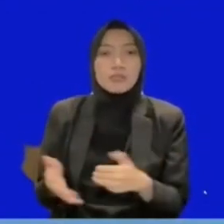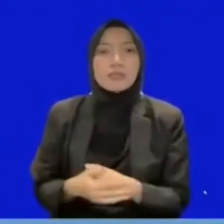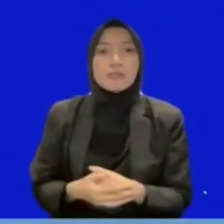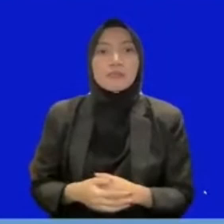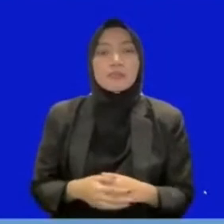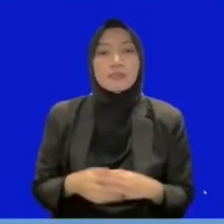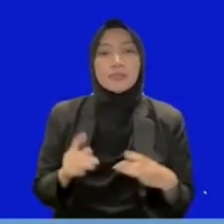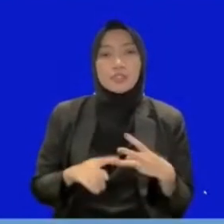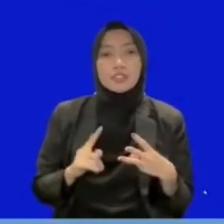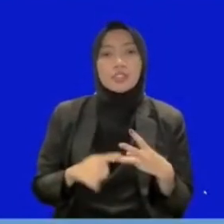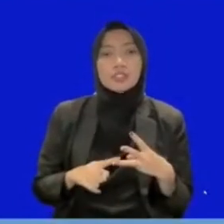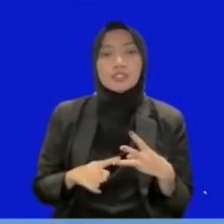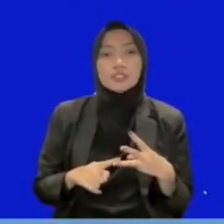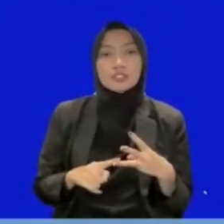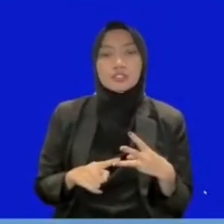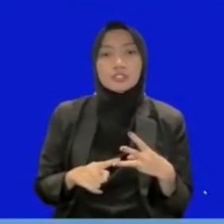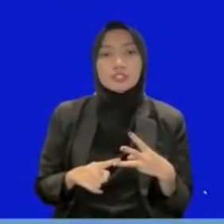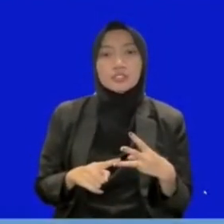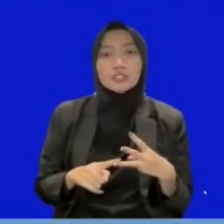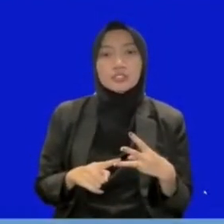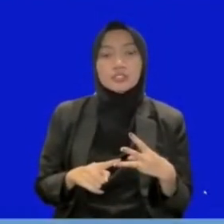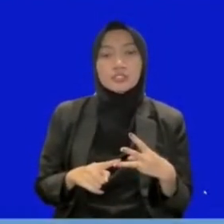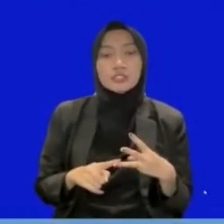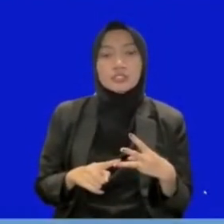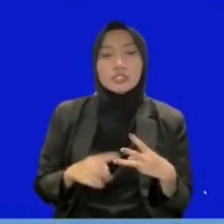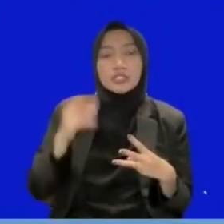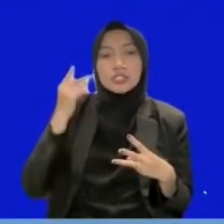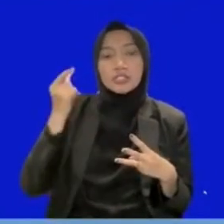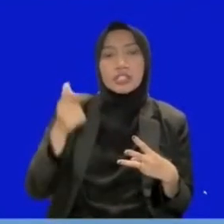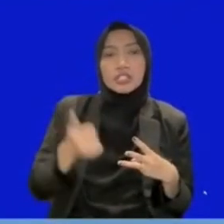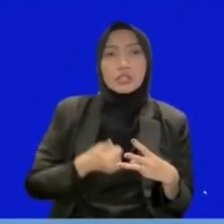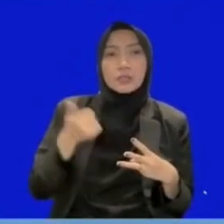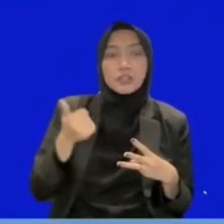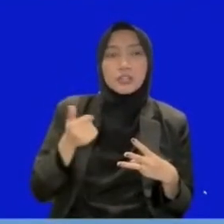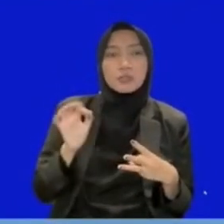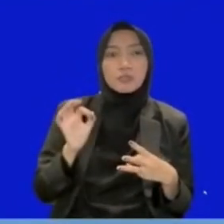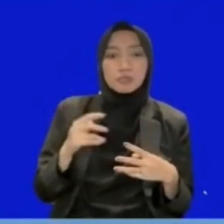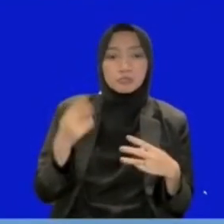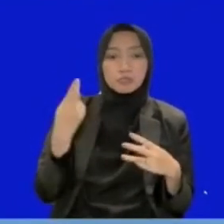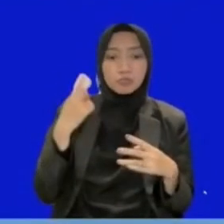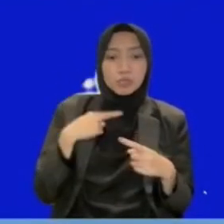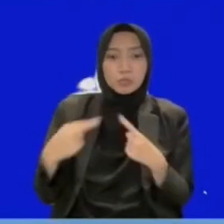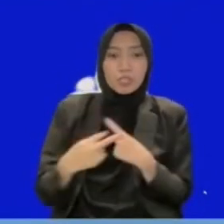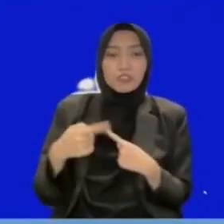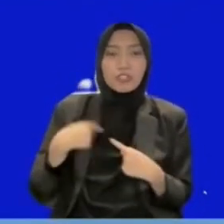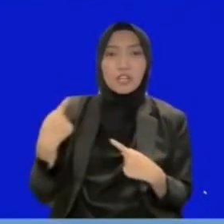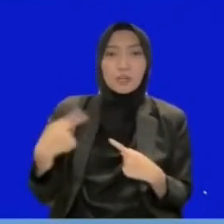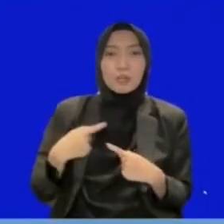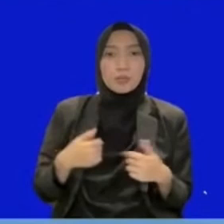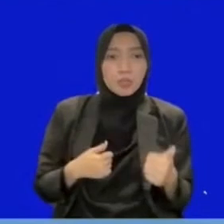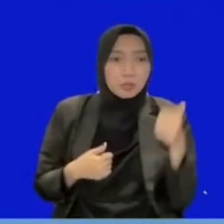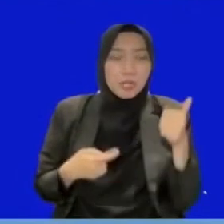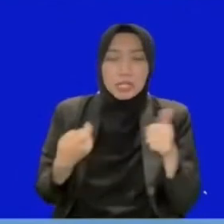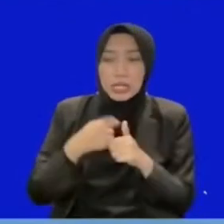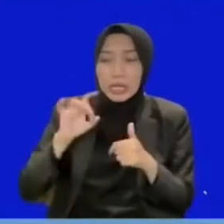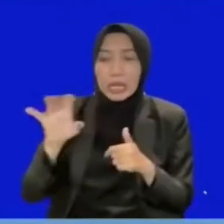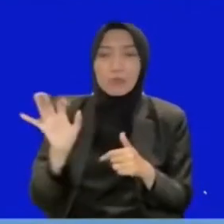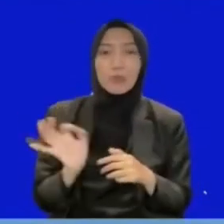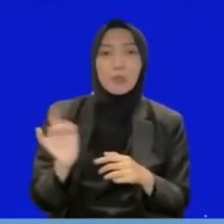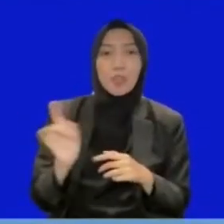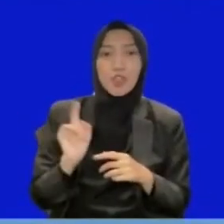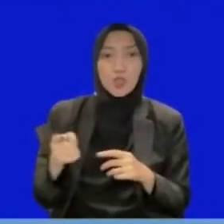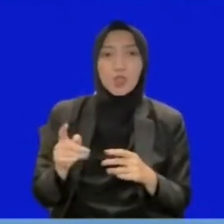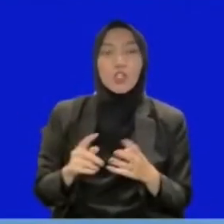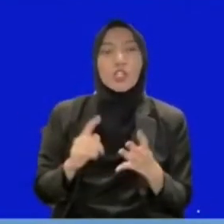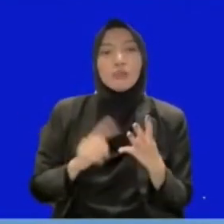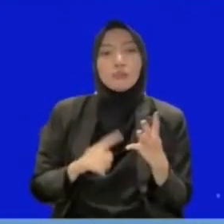yang ketiga adalah best practice, ini tentu versi kami, belum tentu mungkin best of the best gitu ya. Kemudian yang keempat